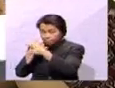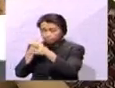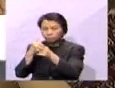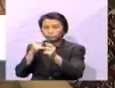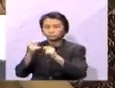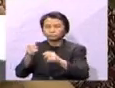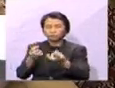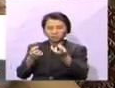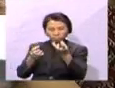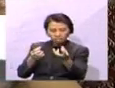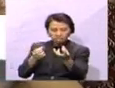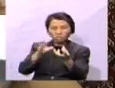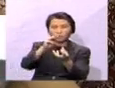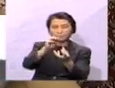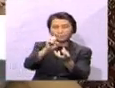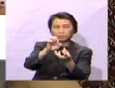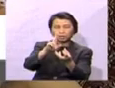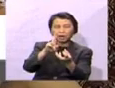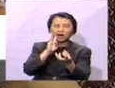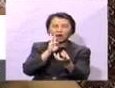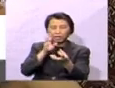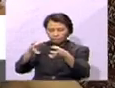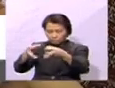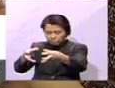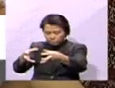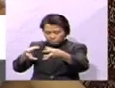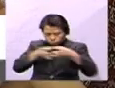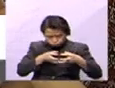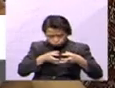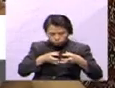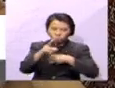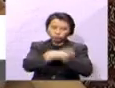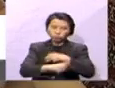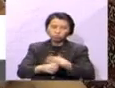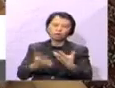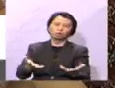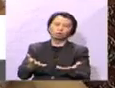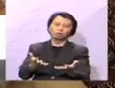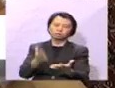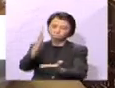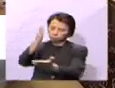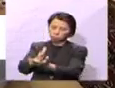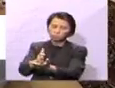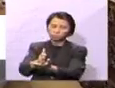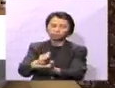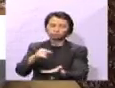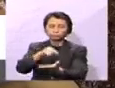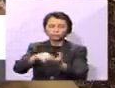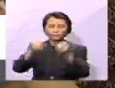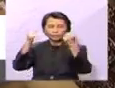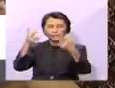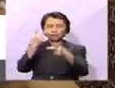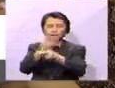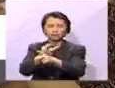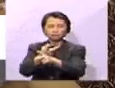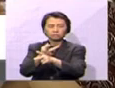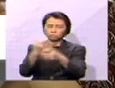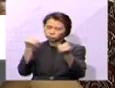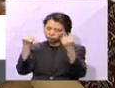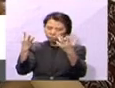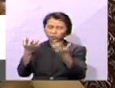Meter air dan sebagainya ini telah kecurian ini yang banyak kali telah